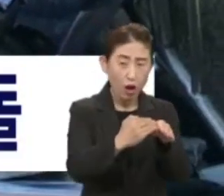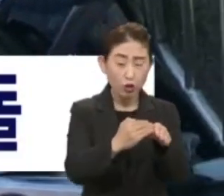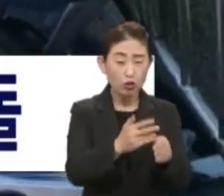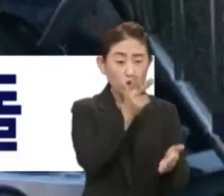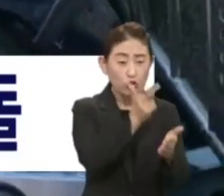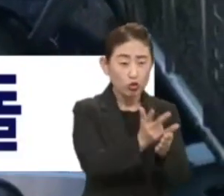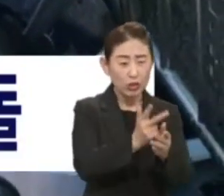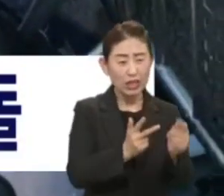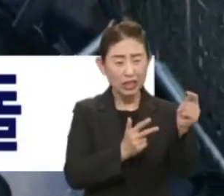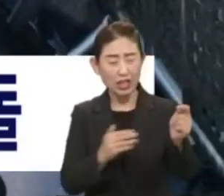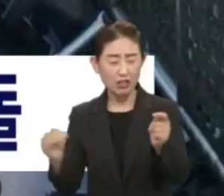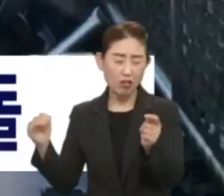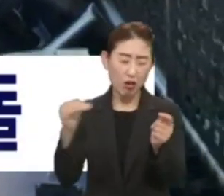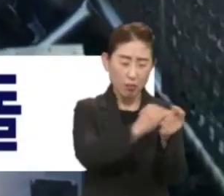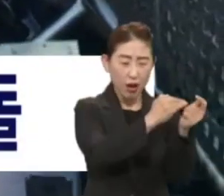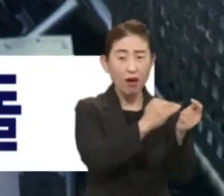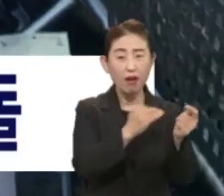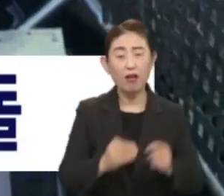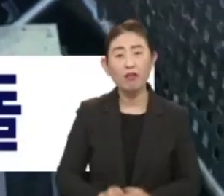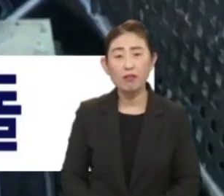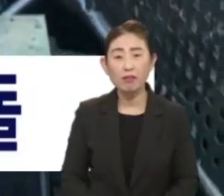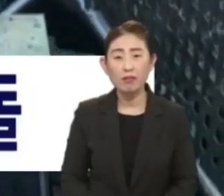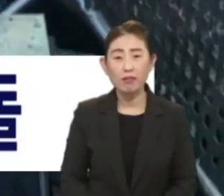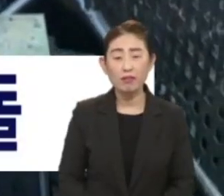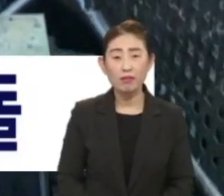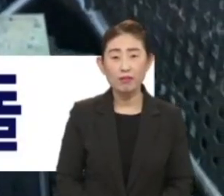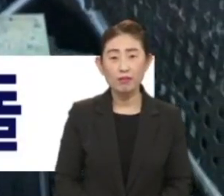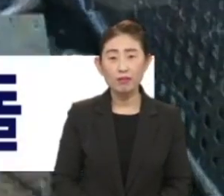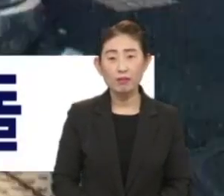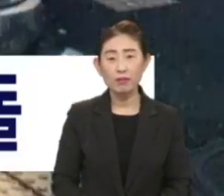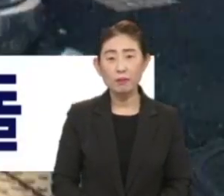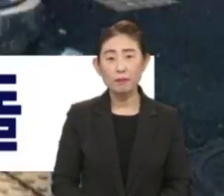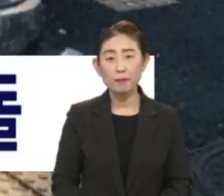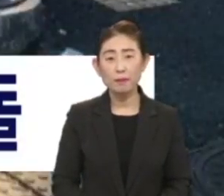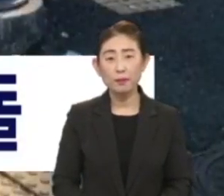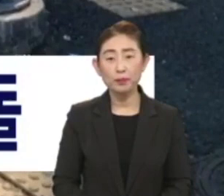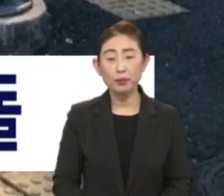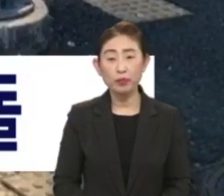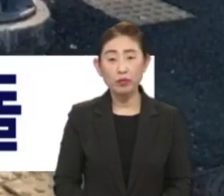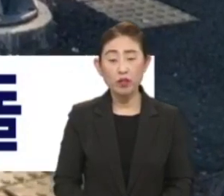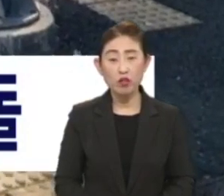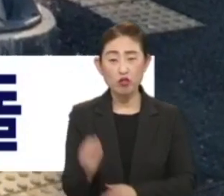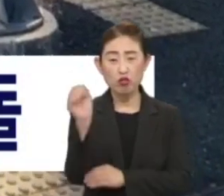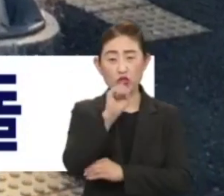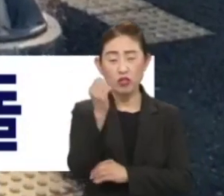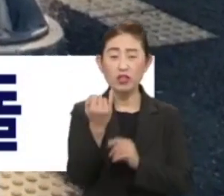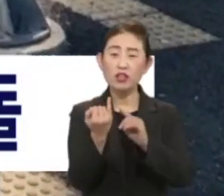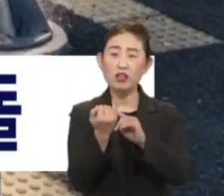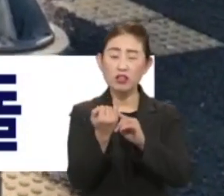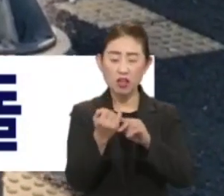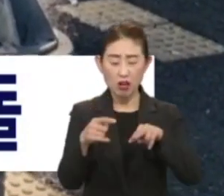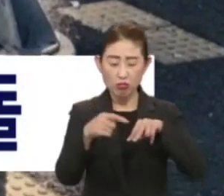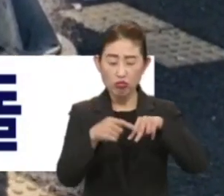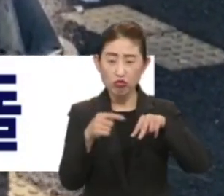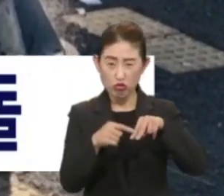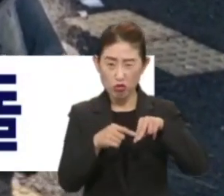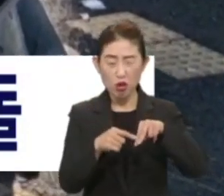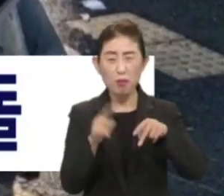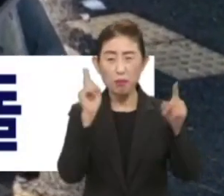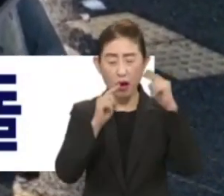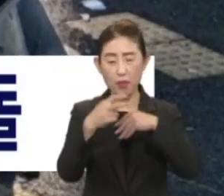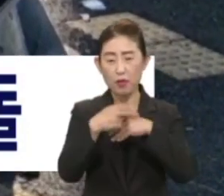충돌하고 주차된 택시도 이따라 부딪히며 차량 내 대가 파손됐습니다 운전자는 무릎 등을 닫쳐 병원에